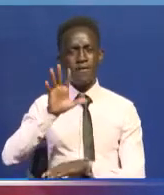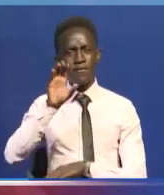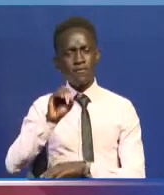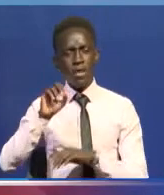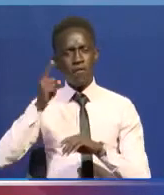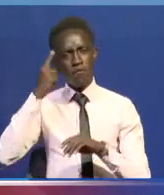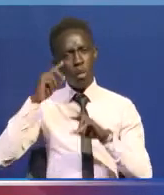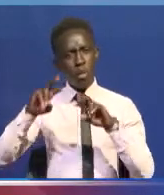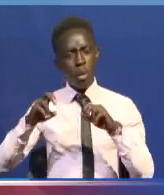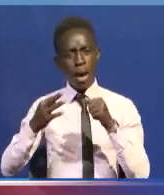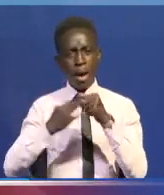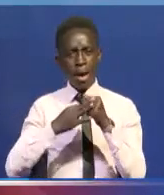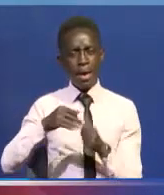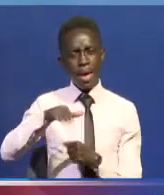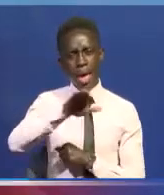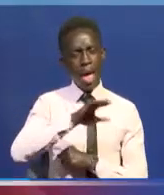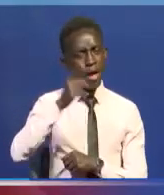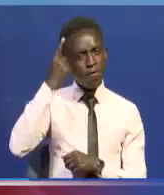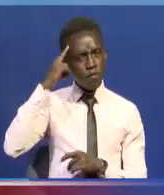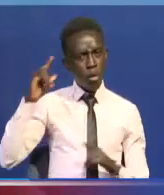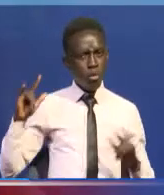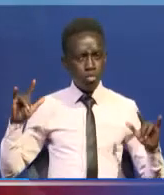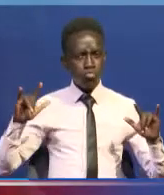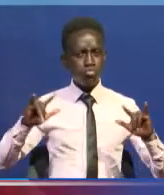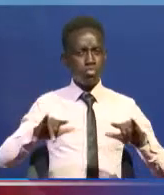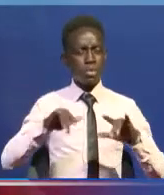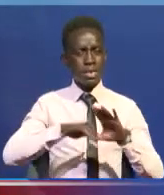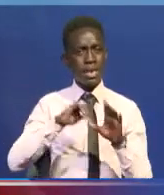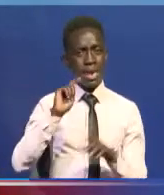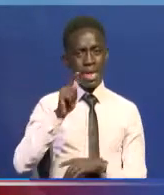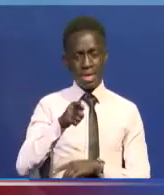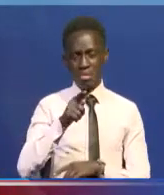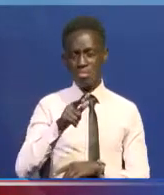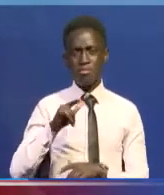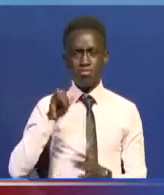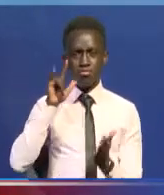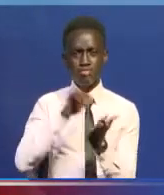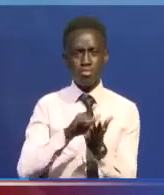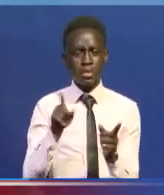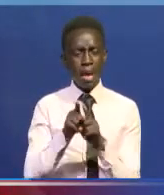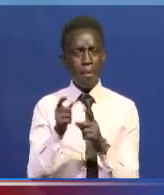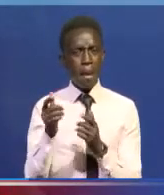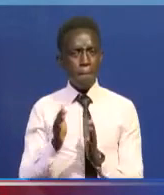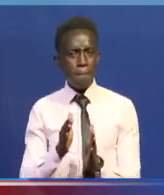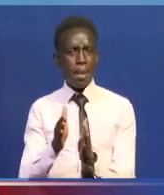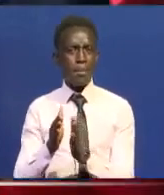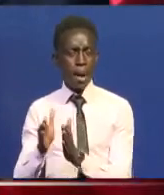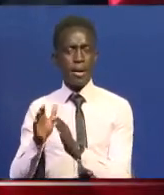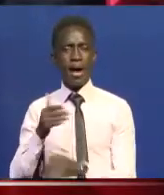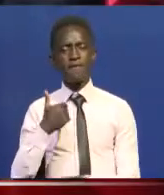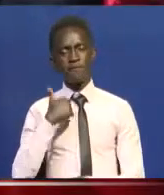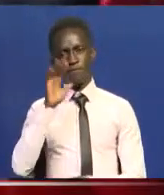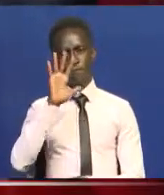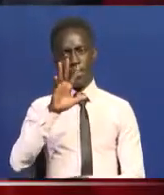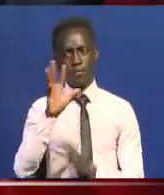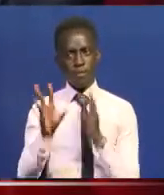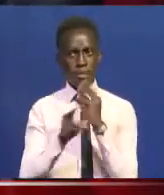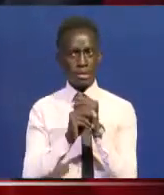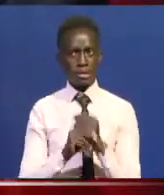vituo 8 vya kuingia katika uwanja wa ndege na maegesho 45 ya ndege.